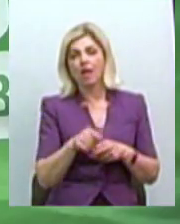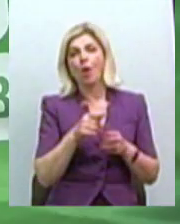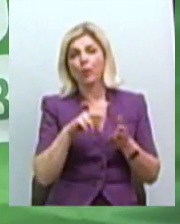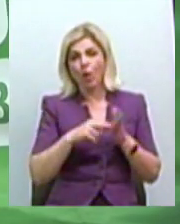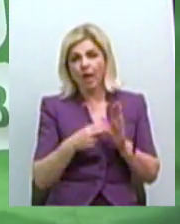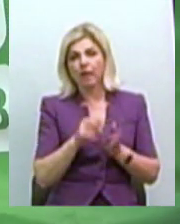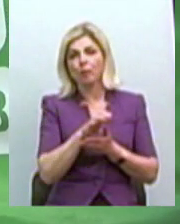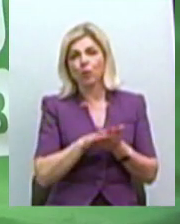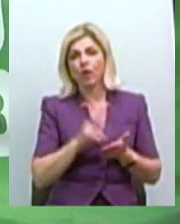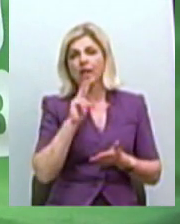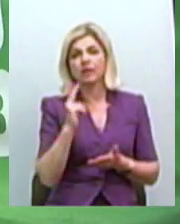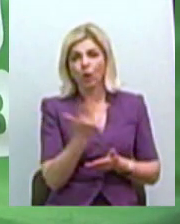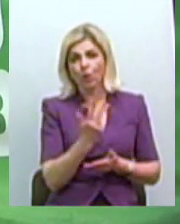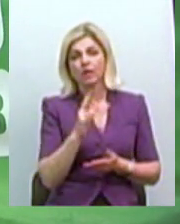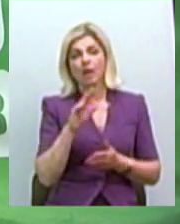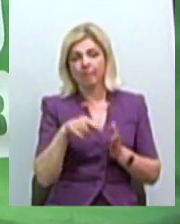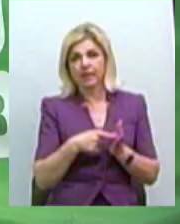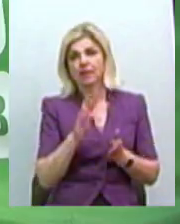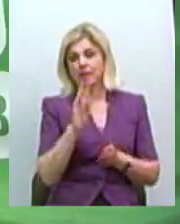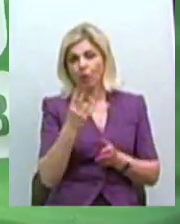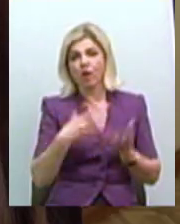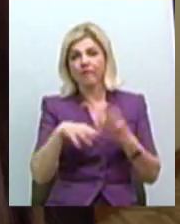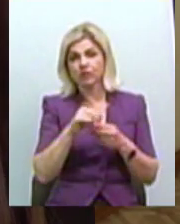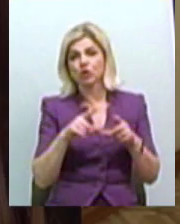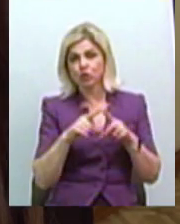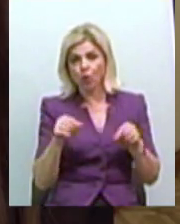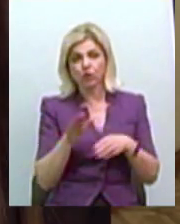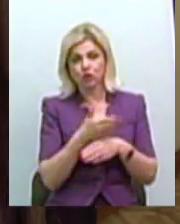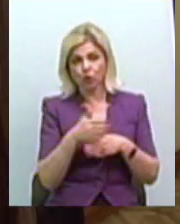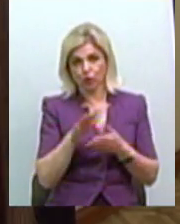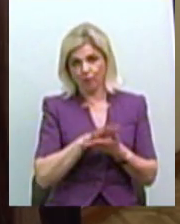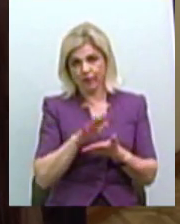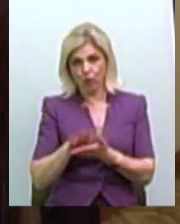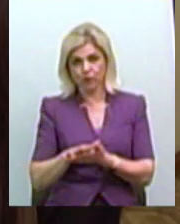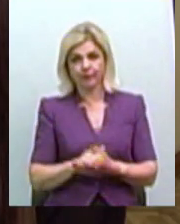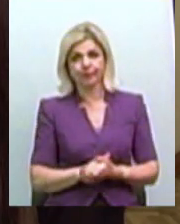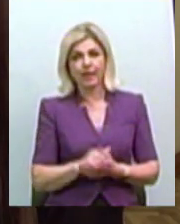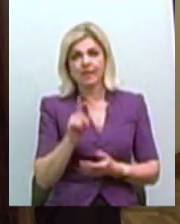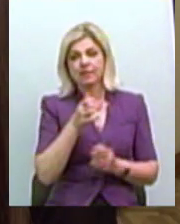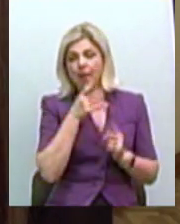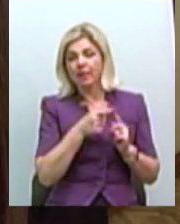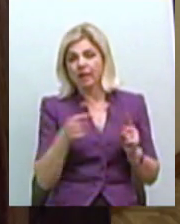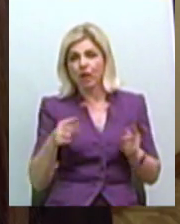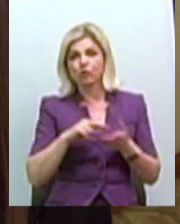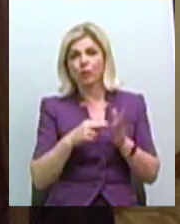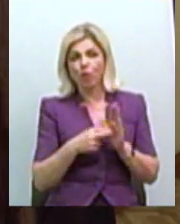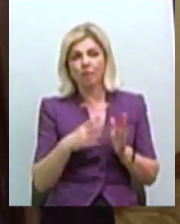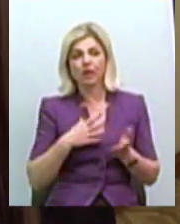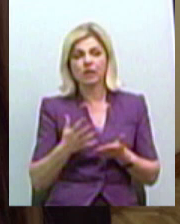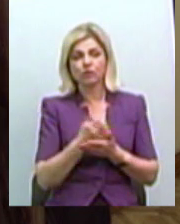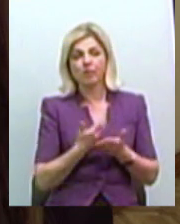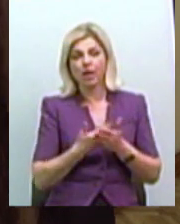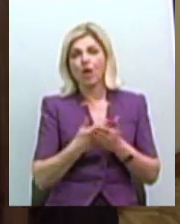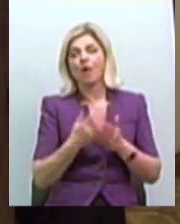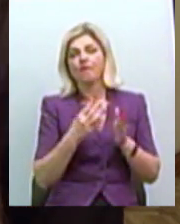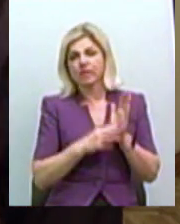в місті Миколаєві вже всі школи сортують відходи. Взагалі за період проєкту було зібрано понад 82